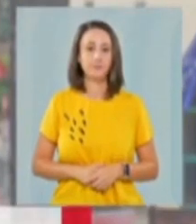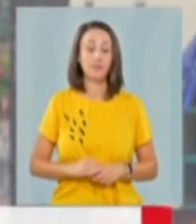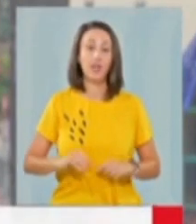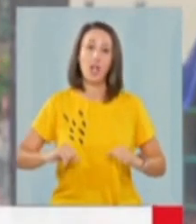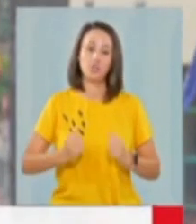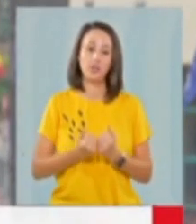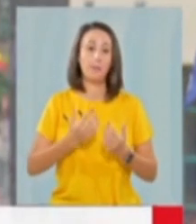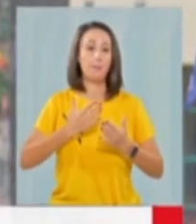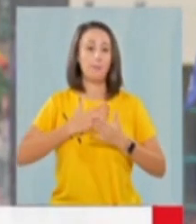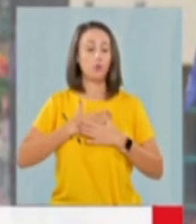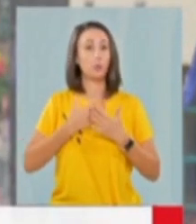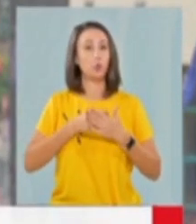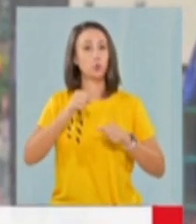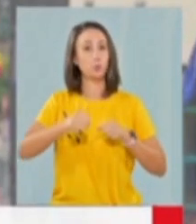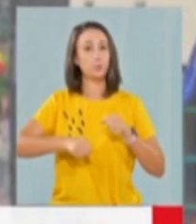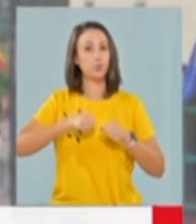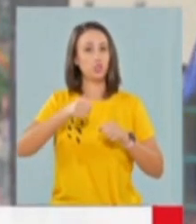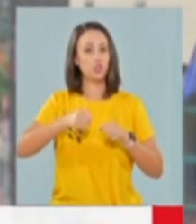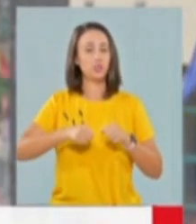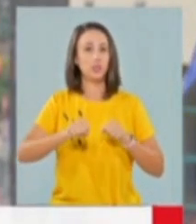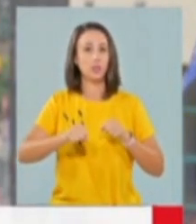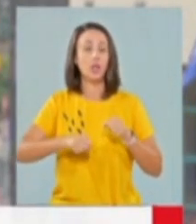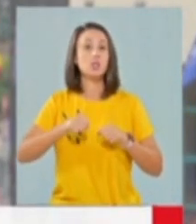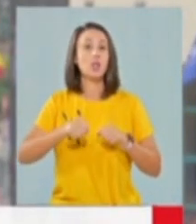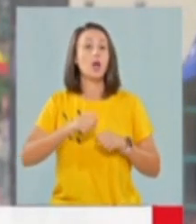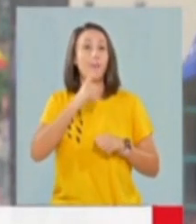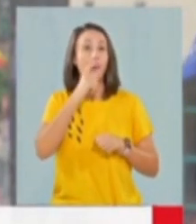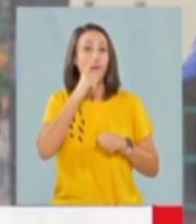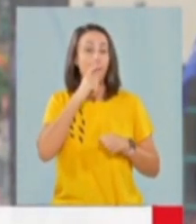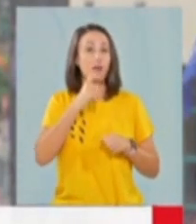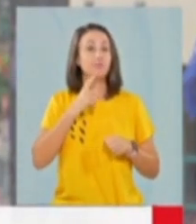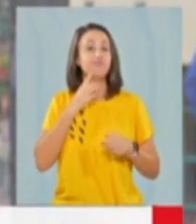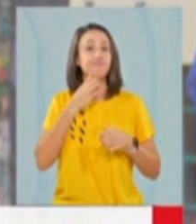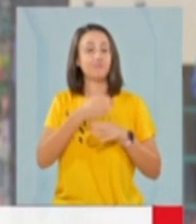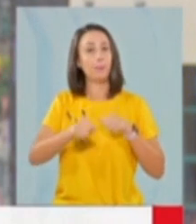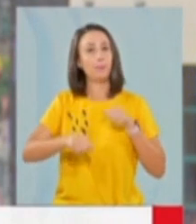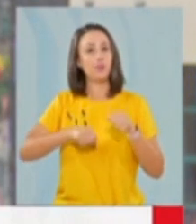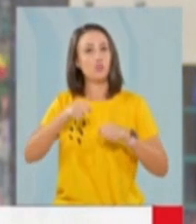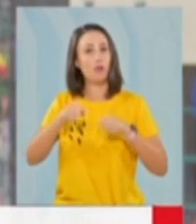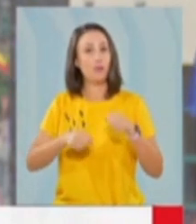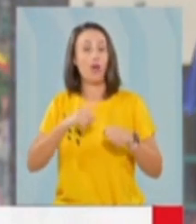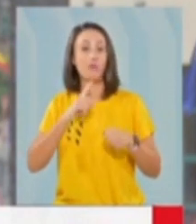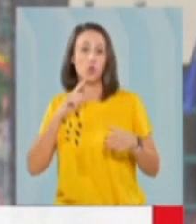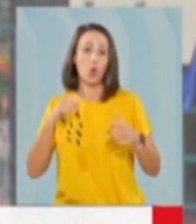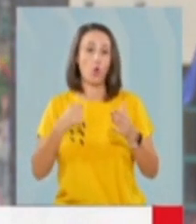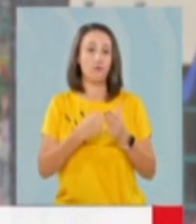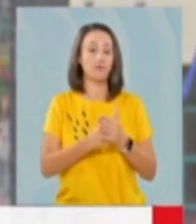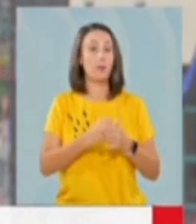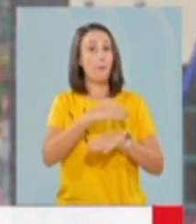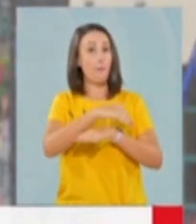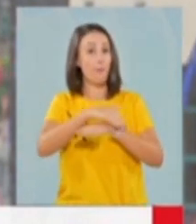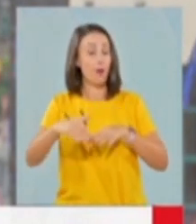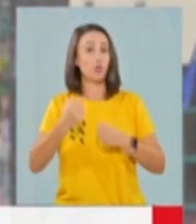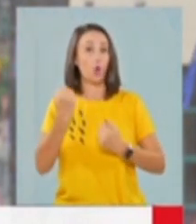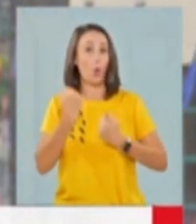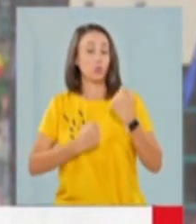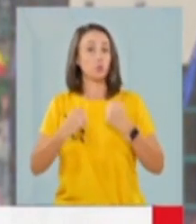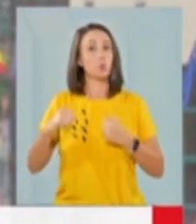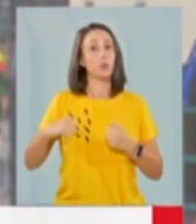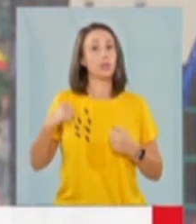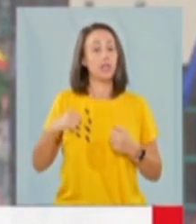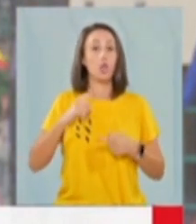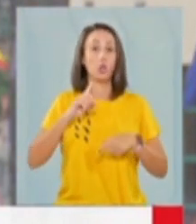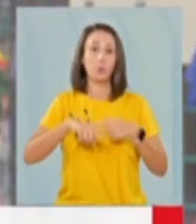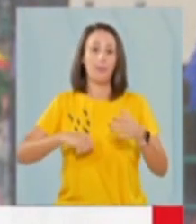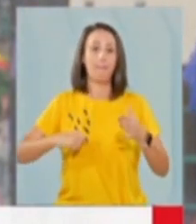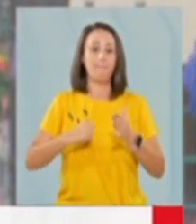Accident fatal pentru un biciclist în județul Dolj. Un bărbat care se deplasa cu bicicleta pe o șosea a fost acroșat de un autoturism condus de un tânăr. În